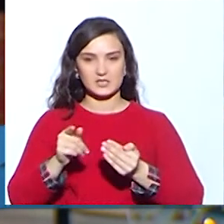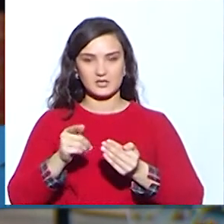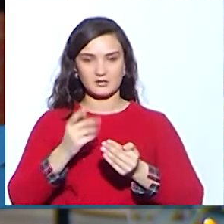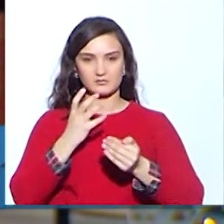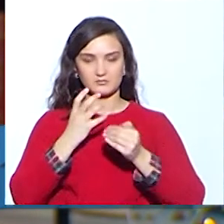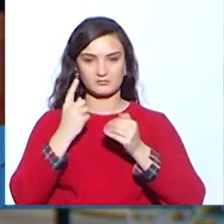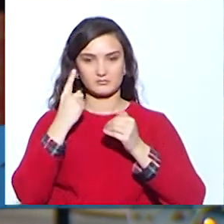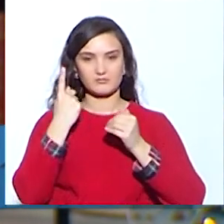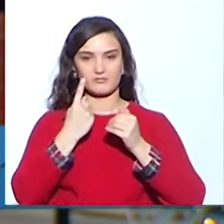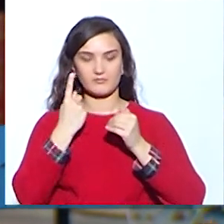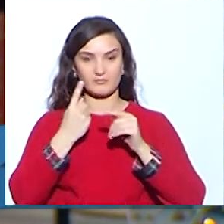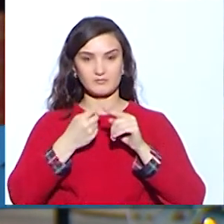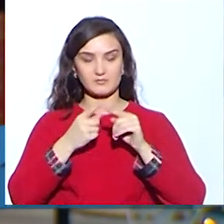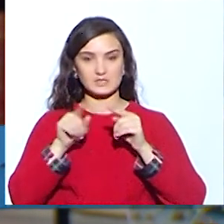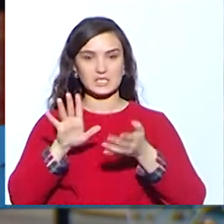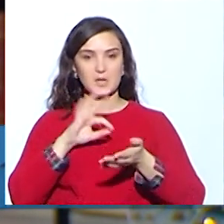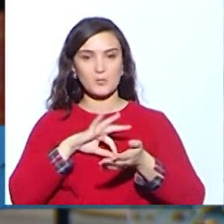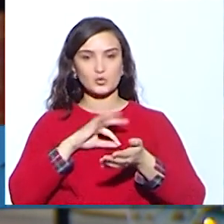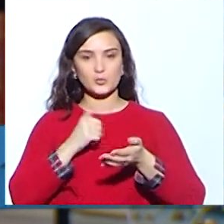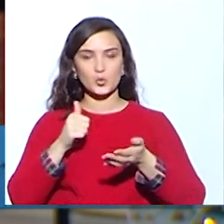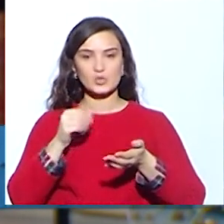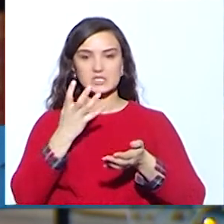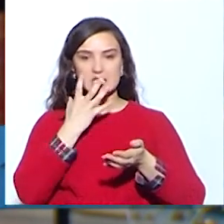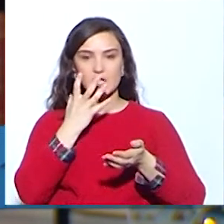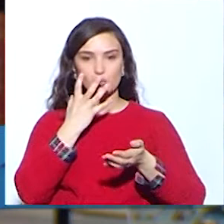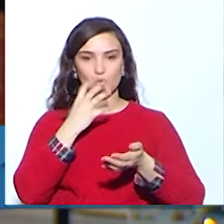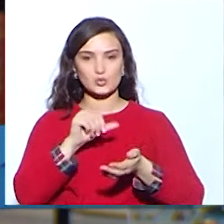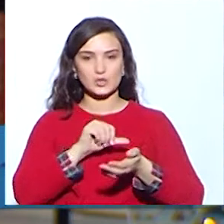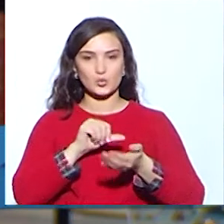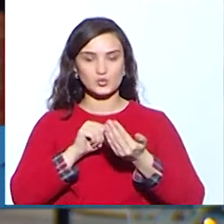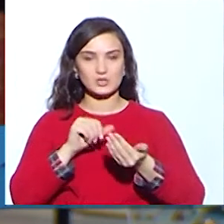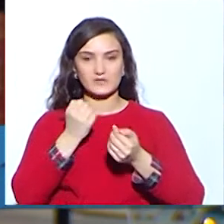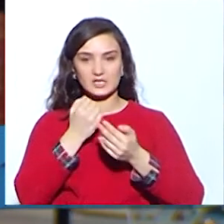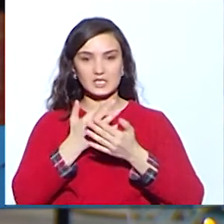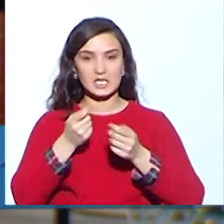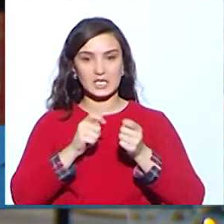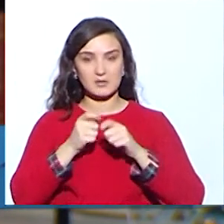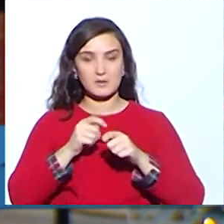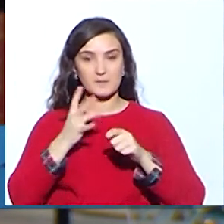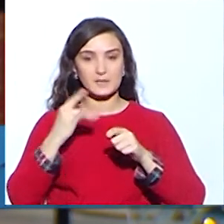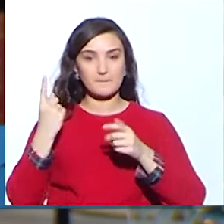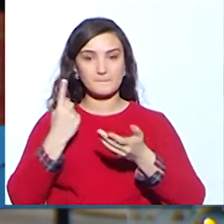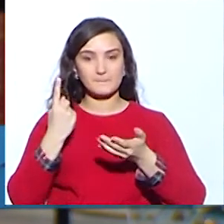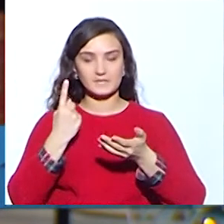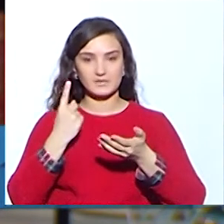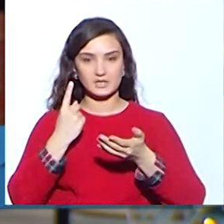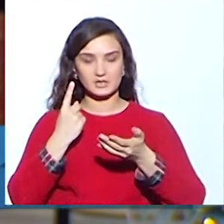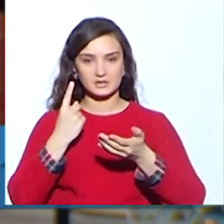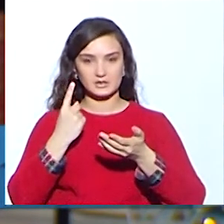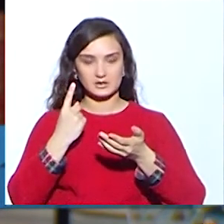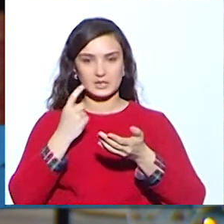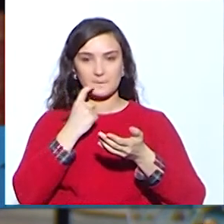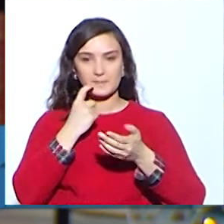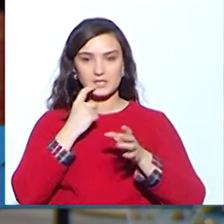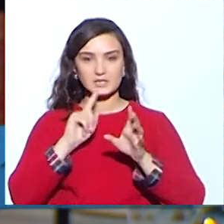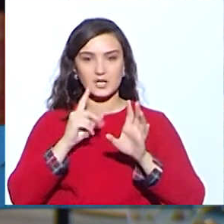არ გამოიყენება როგორც ანარკოზო ნივთიერება, ოღონდ პირველი კბილის ექსტრაქცია ალკოჰოლის ფონზე